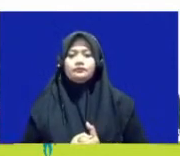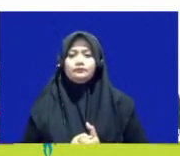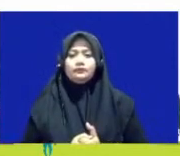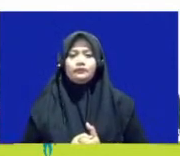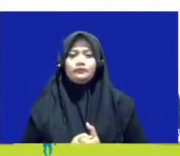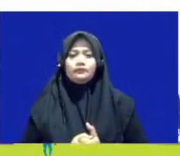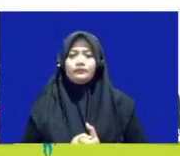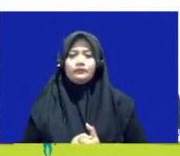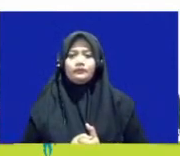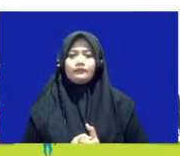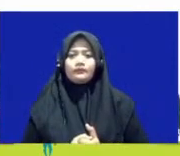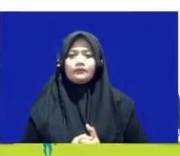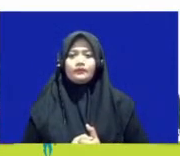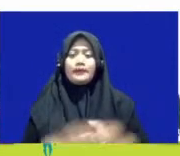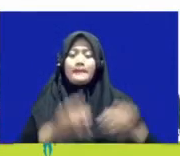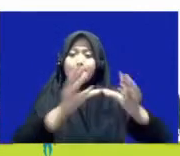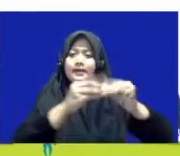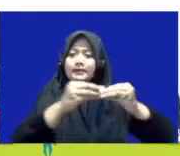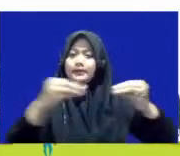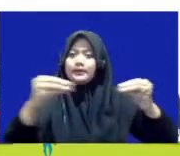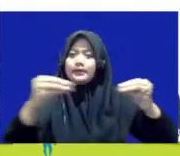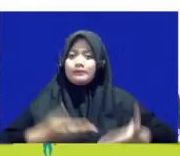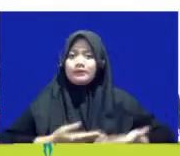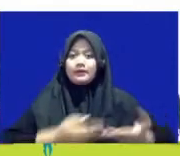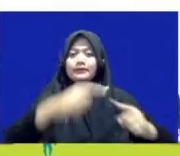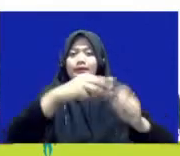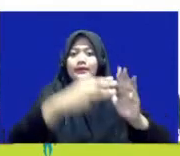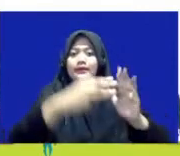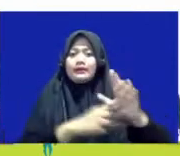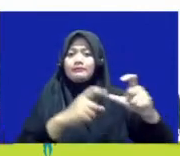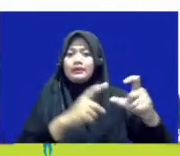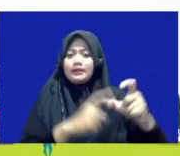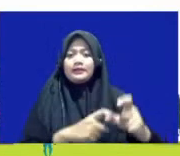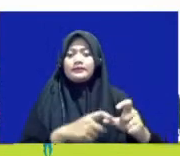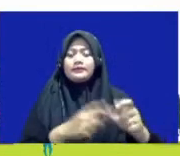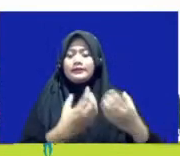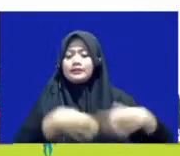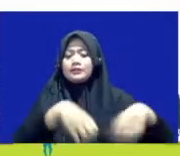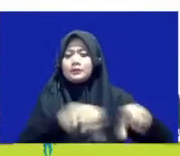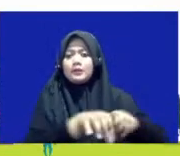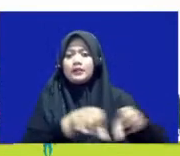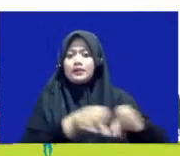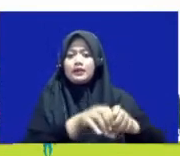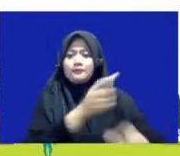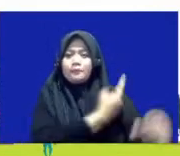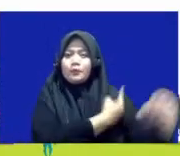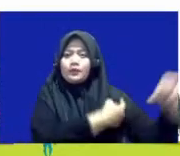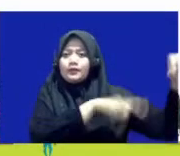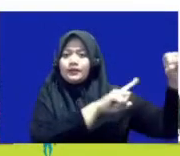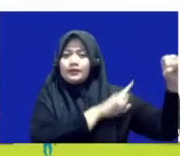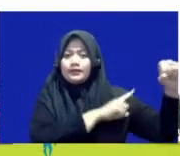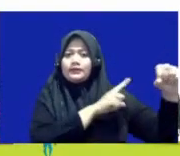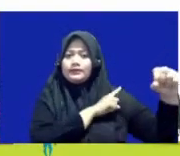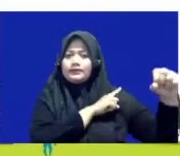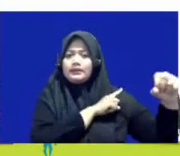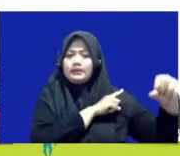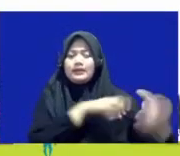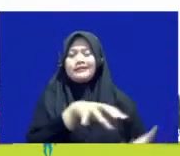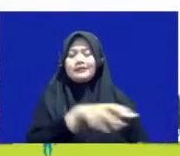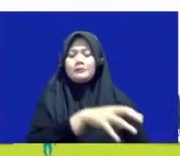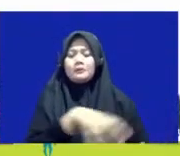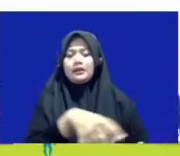Materi yang diberikan dalam kegiatan TMS ini disesuaikan dengan potensi ancaman bencana di wilayah mereka